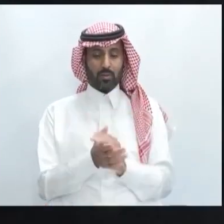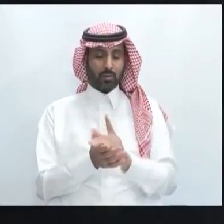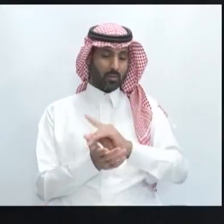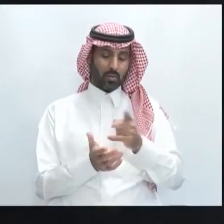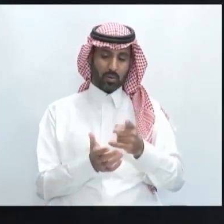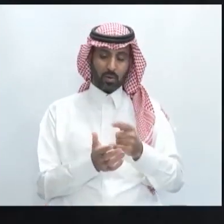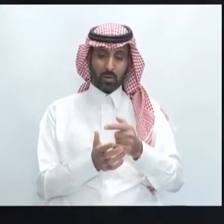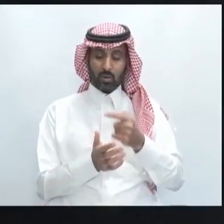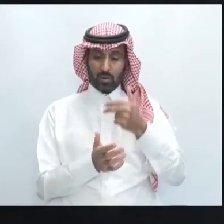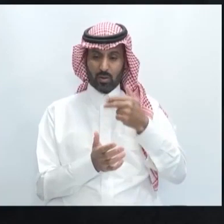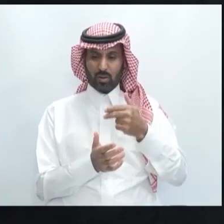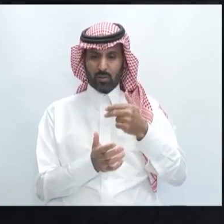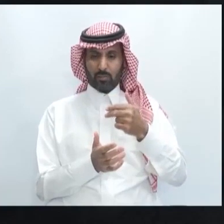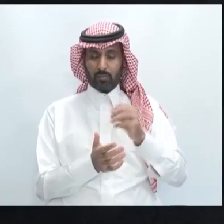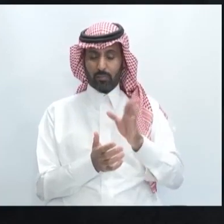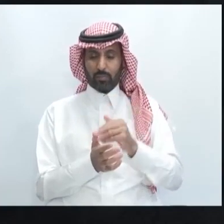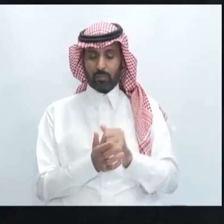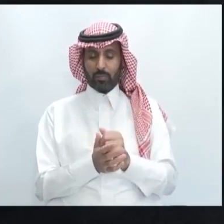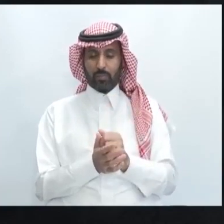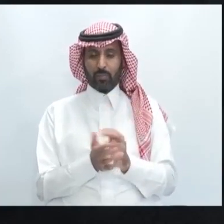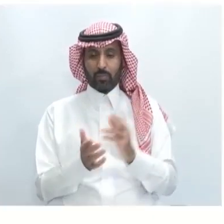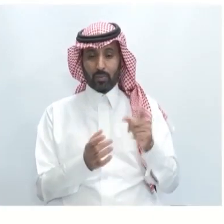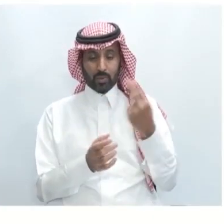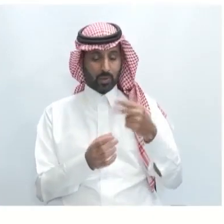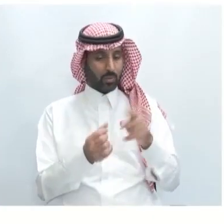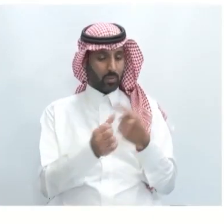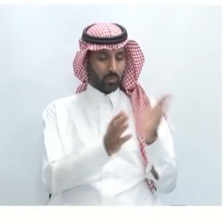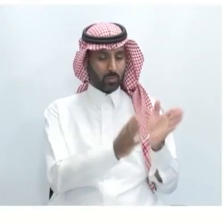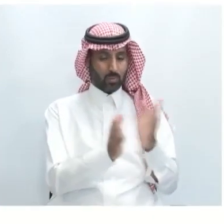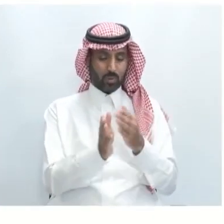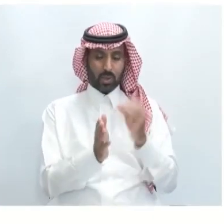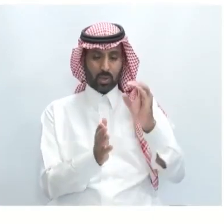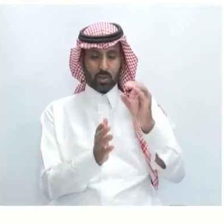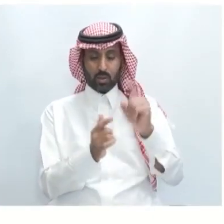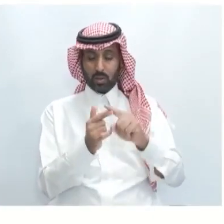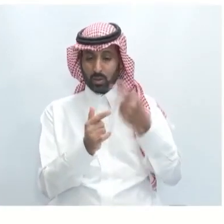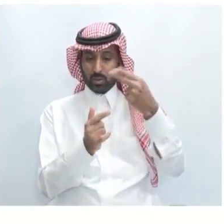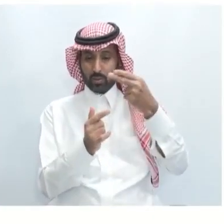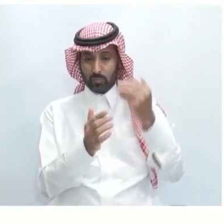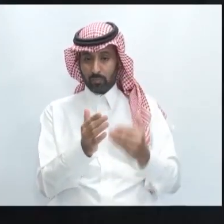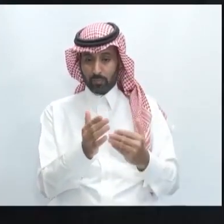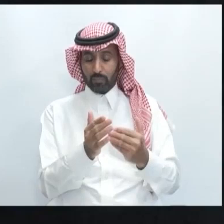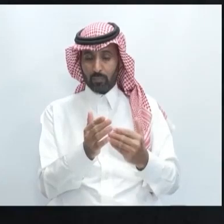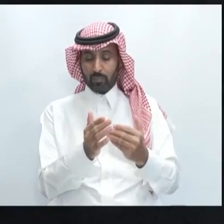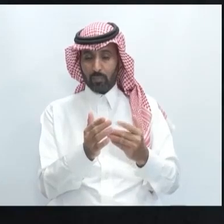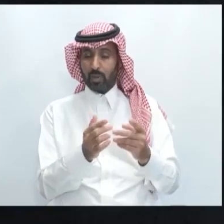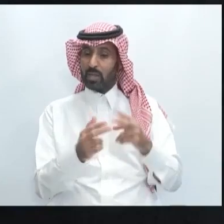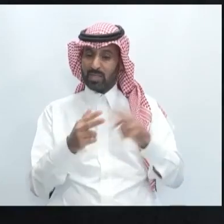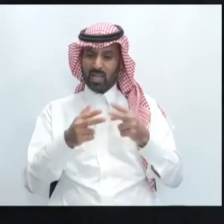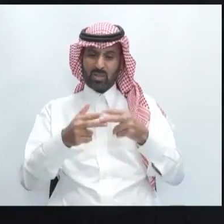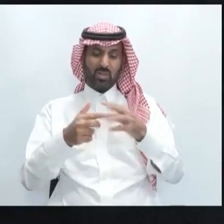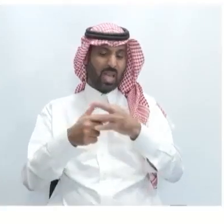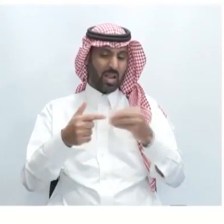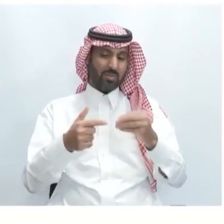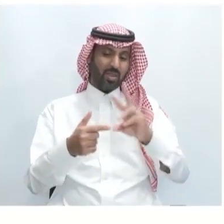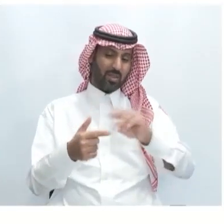لماذا الجلايسين غير قطبي لوجود فقط ذره هيدروجين فهنا ما بين الكربون والهيدروجين الكهروسالبيه متقاربه